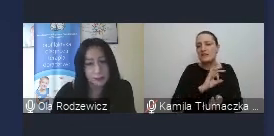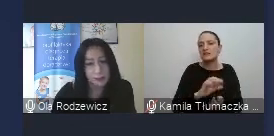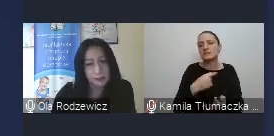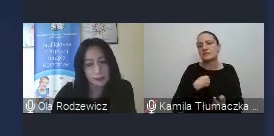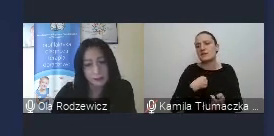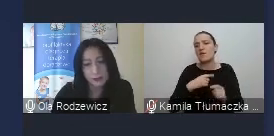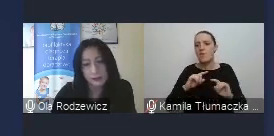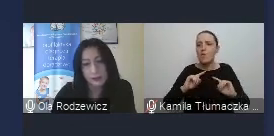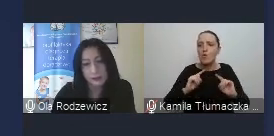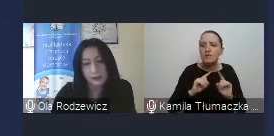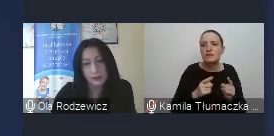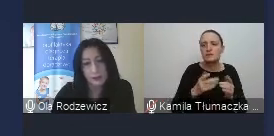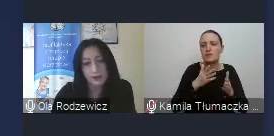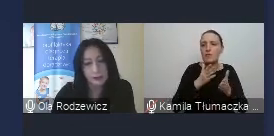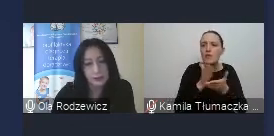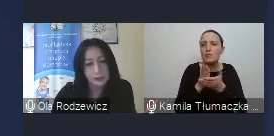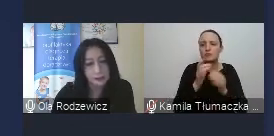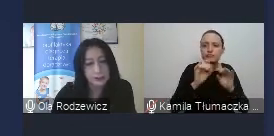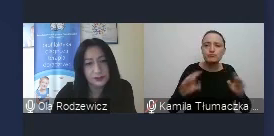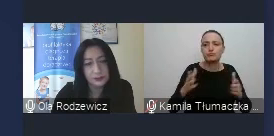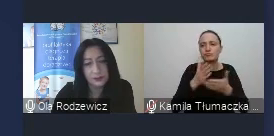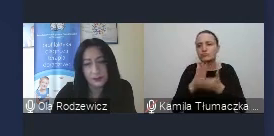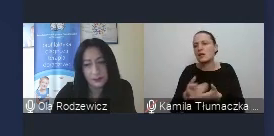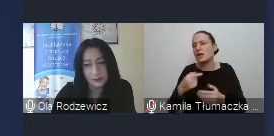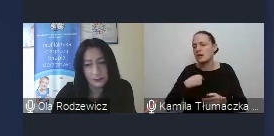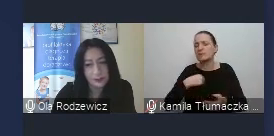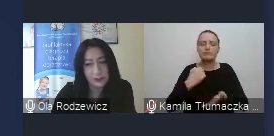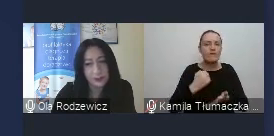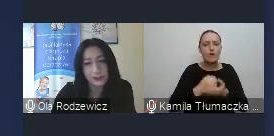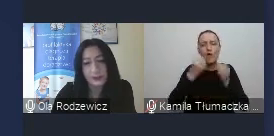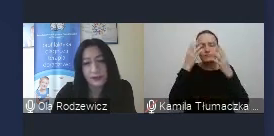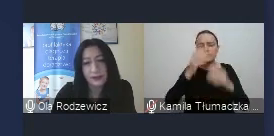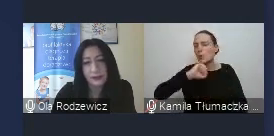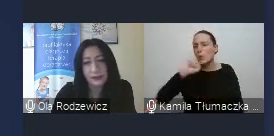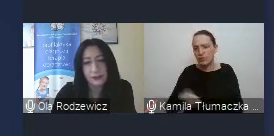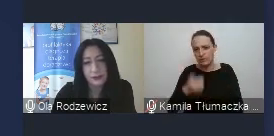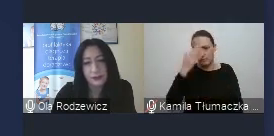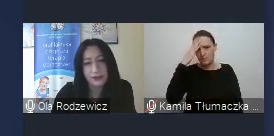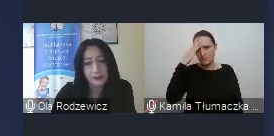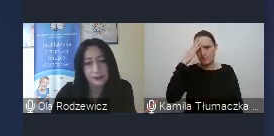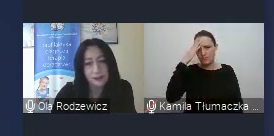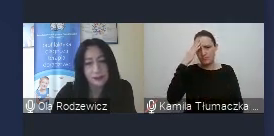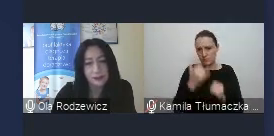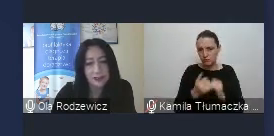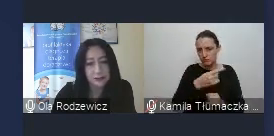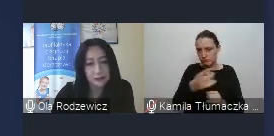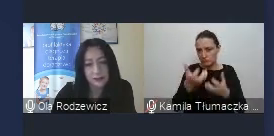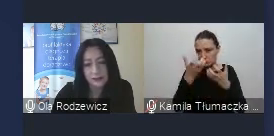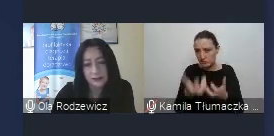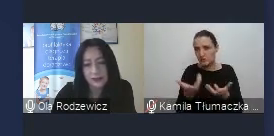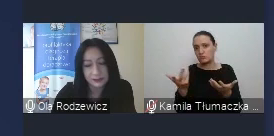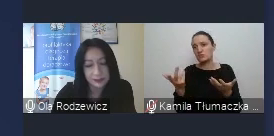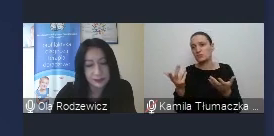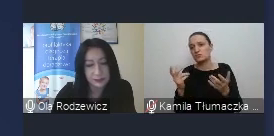pomocy psychologiczno-pedagogicznej i na prawie oświatowym zna się naprawdę bardzo dobrze. I jeśli ktoś z Państwa będzie chciał mnie znaleźć, to